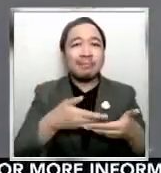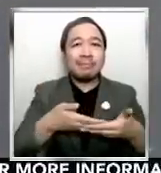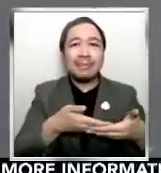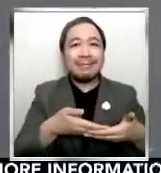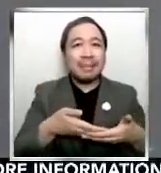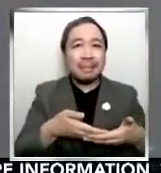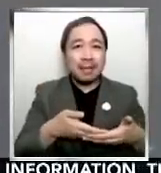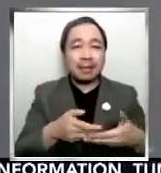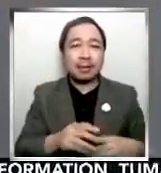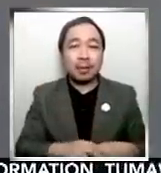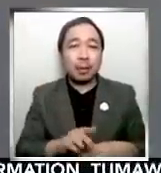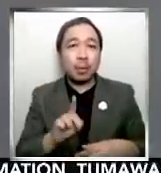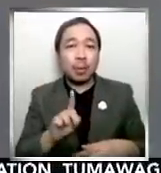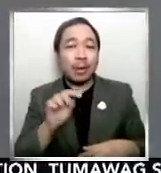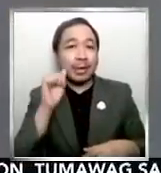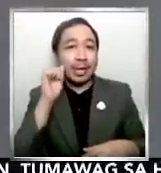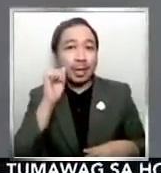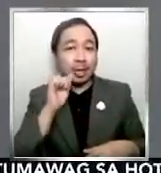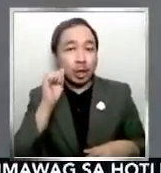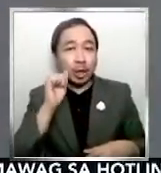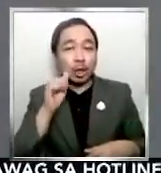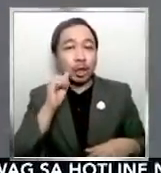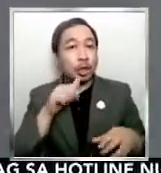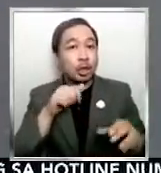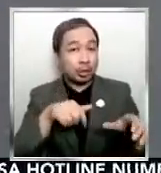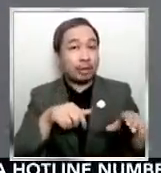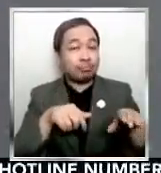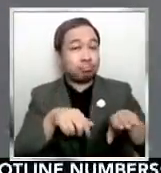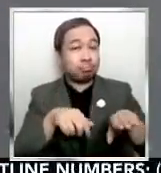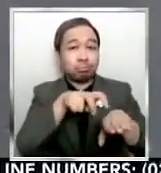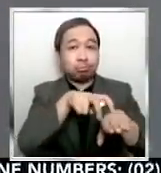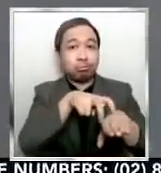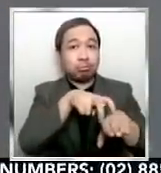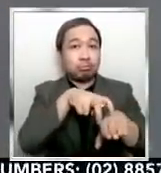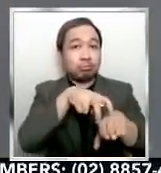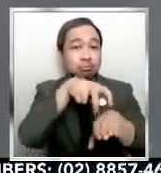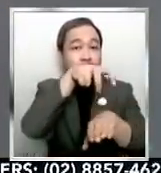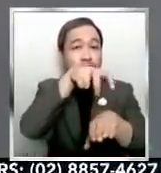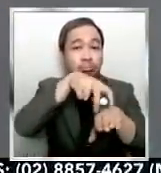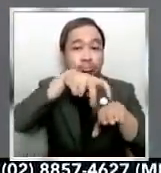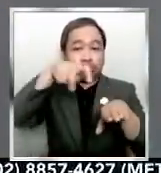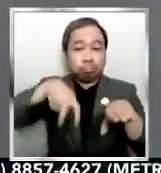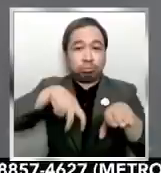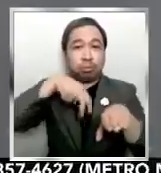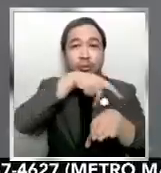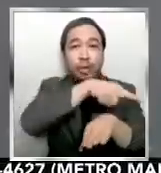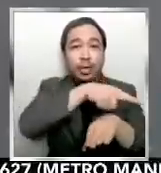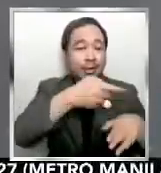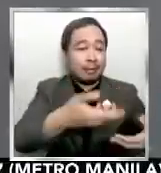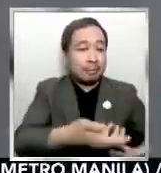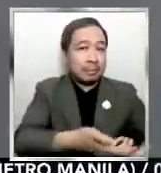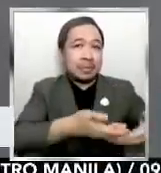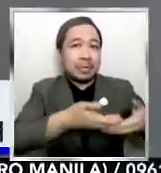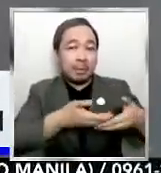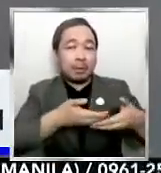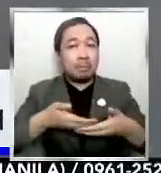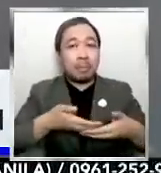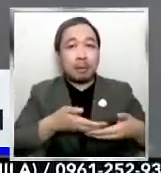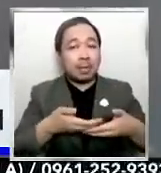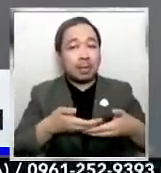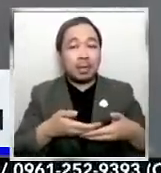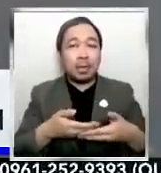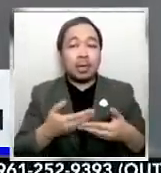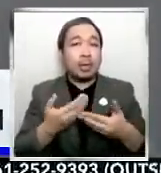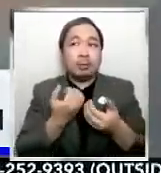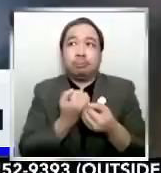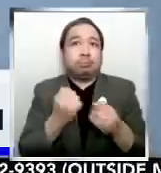babae ang bumaba mula sa likuran ng taxi at dali-daling kinuha ang bata. Buti na lang, ayon kay Melvin, wala silang kasalubong na